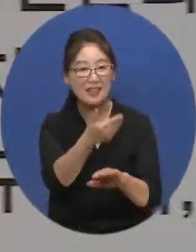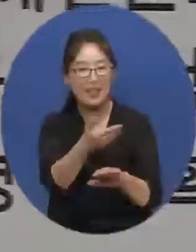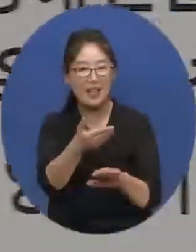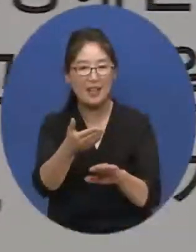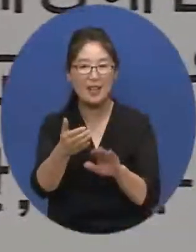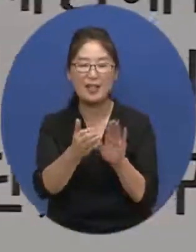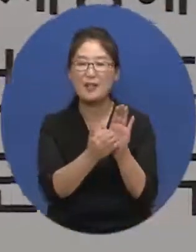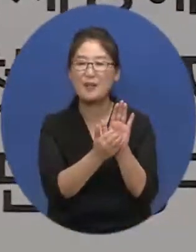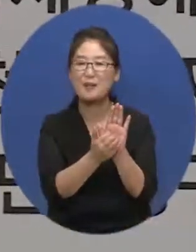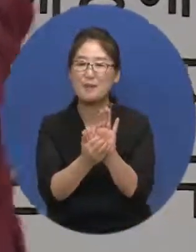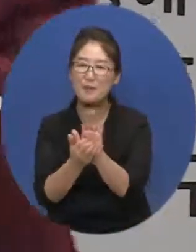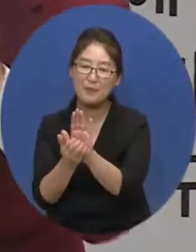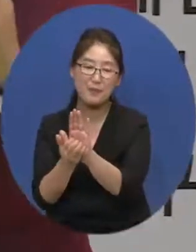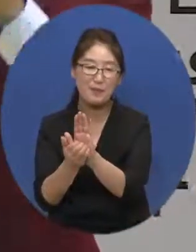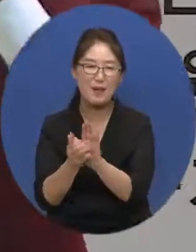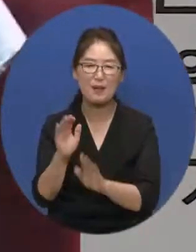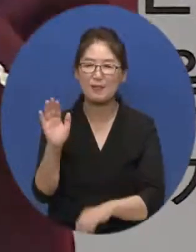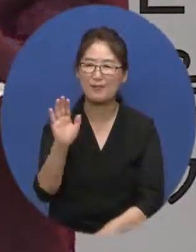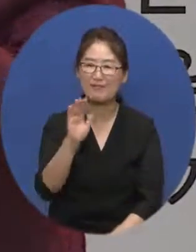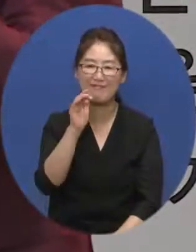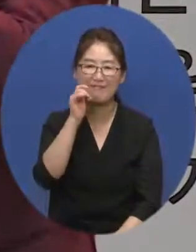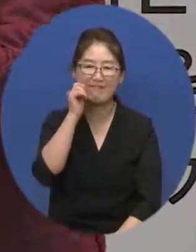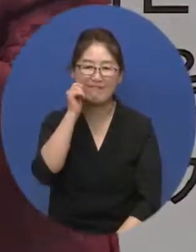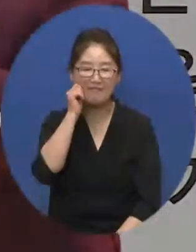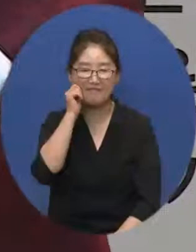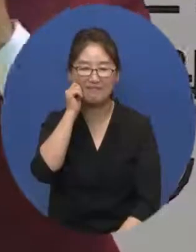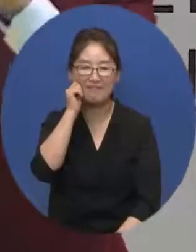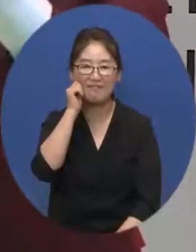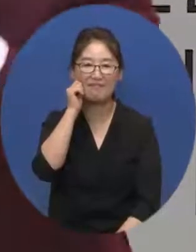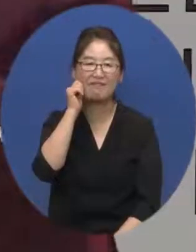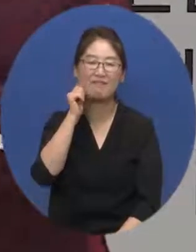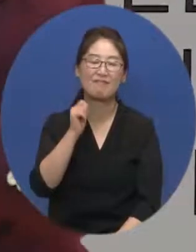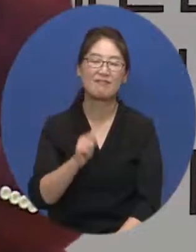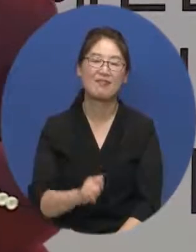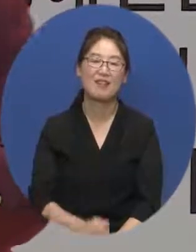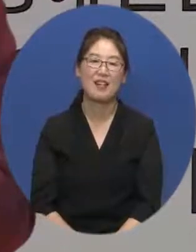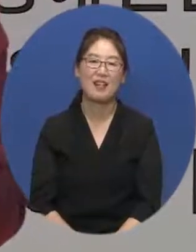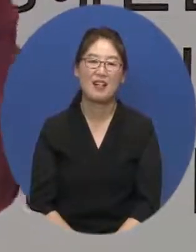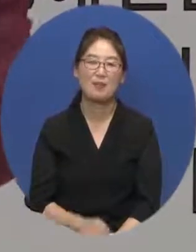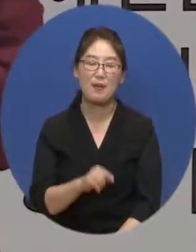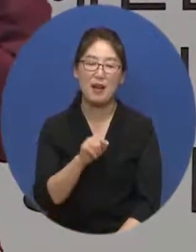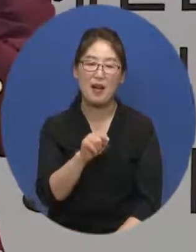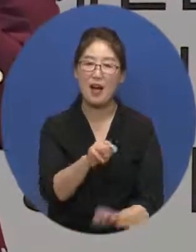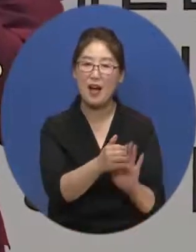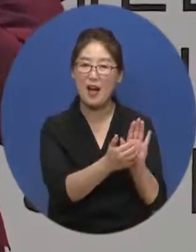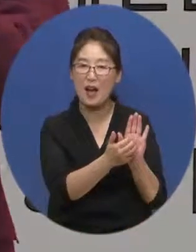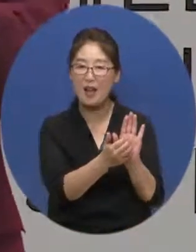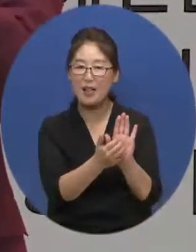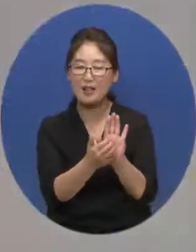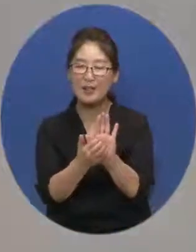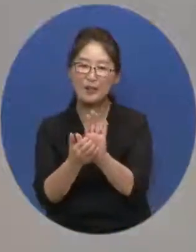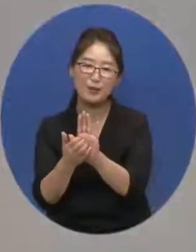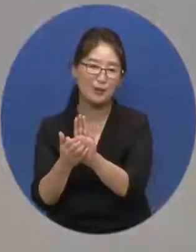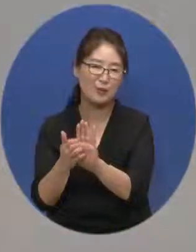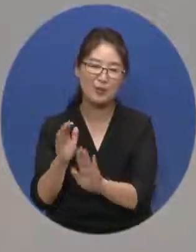흘러가는 저 강을 막을 수 있나요? 아마